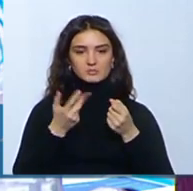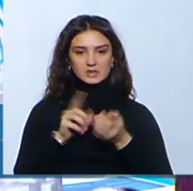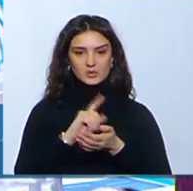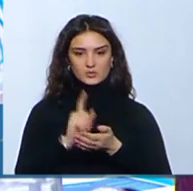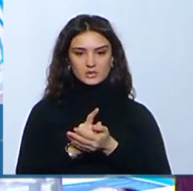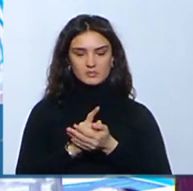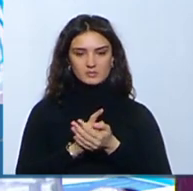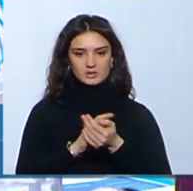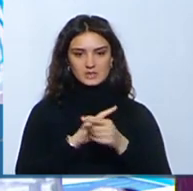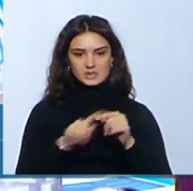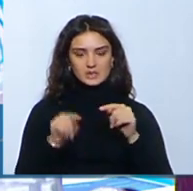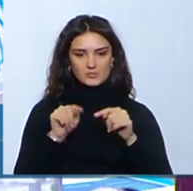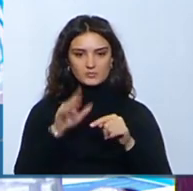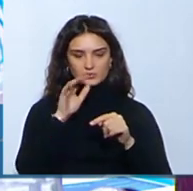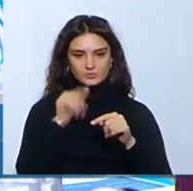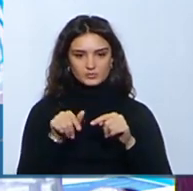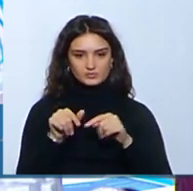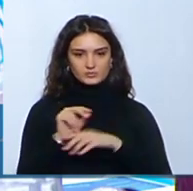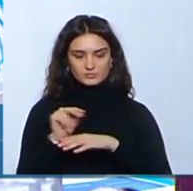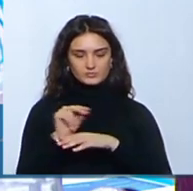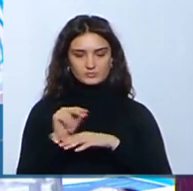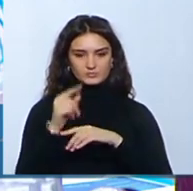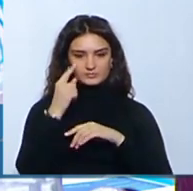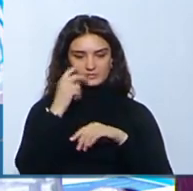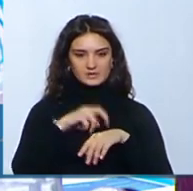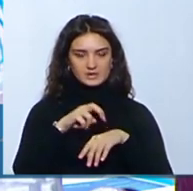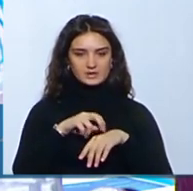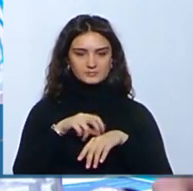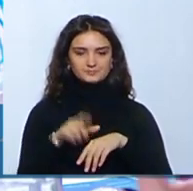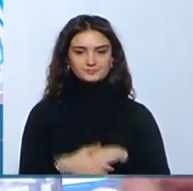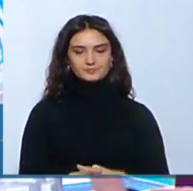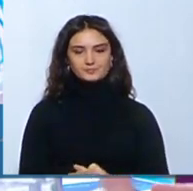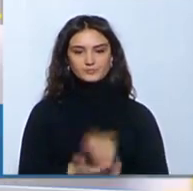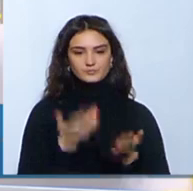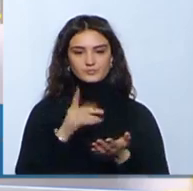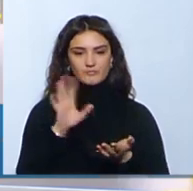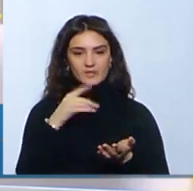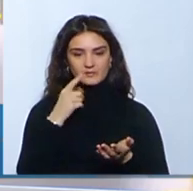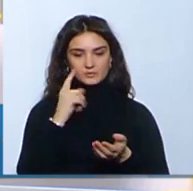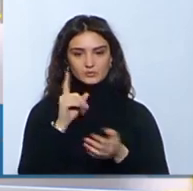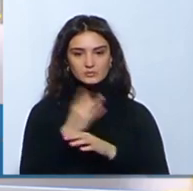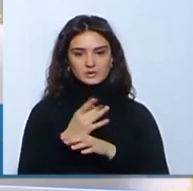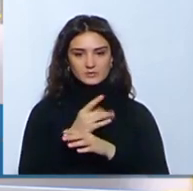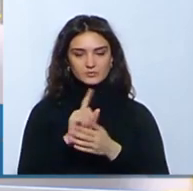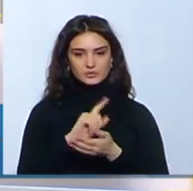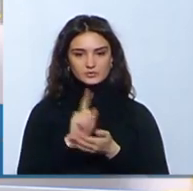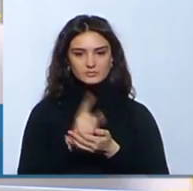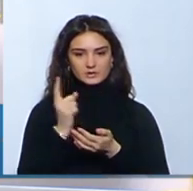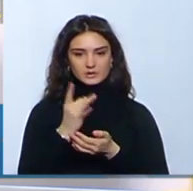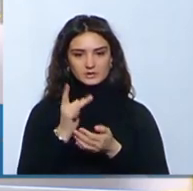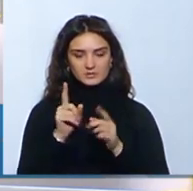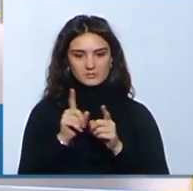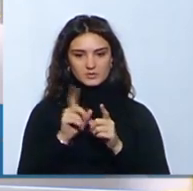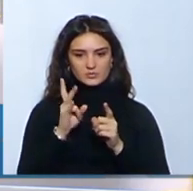და რამდენად აუცილებელი ან სასწრაფო ამ დროს ოფთალმოლოგის ჩართვა. თუ არ ვიტყვით რომ სასტრაფო რეჟიმში, აუცილებლად ერთხელ მაინც